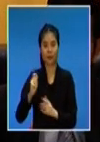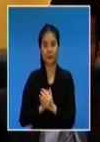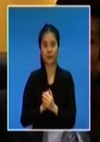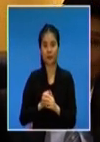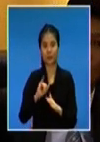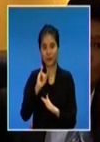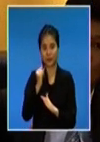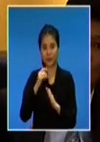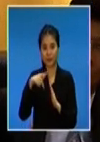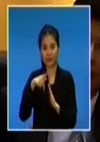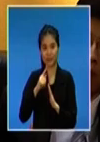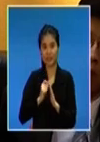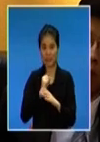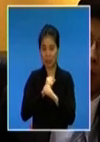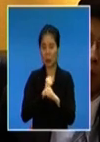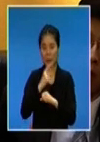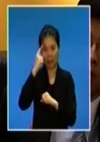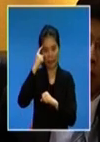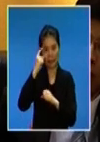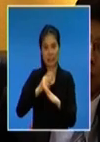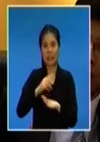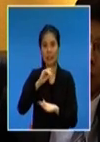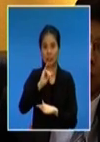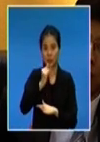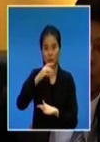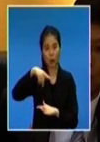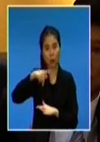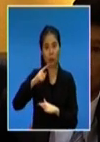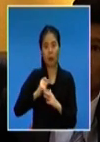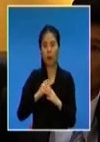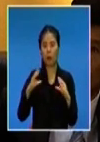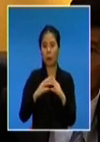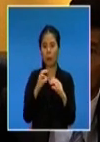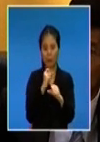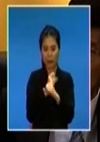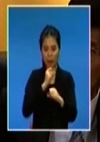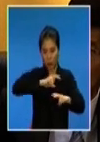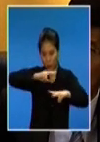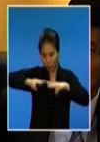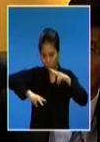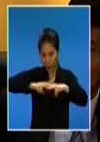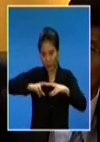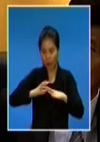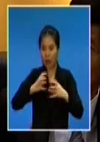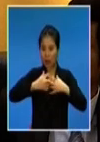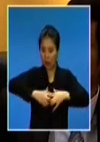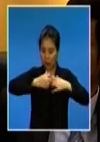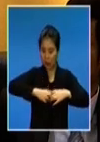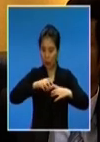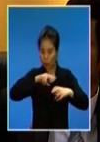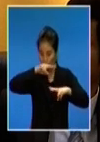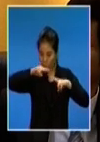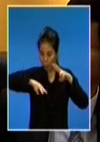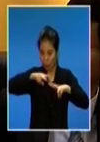นคิดเรื่องนี้แท้ๆเลยนะครับจปเนี่ยเป็นหน่วยในโรงงานที่จะต้องดูแลเรื่องความปลอดภัยของโรงงานท่านอาจารย์ก็เล